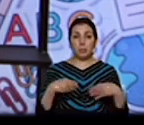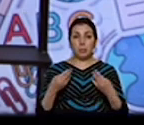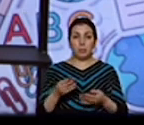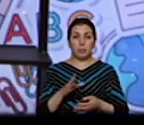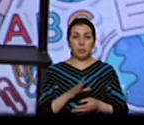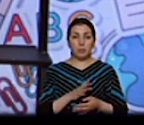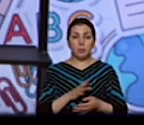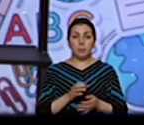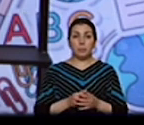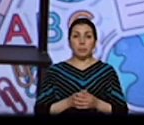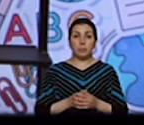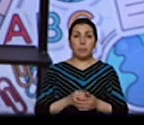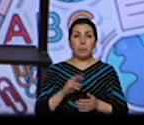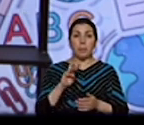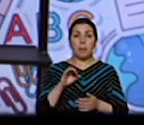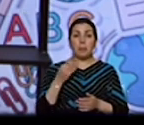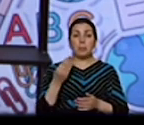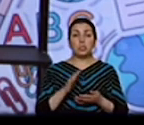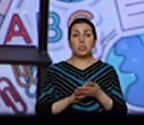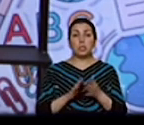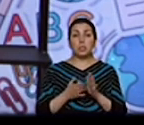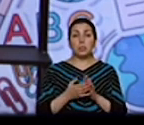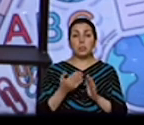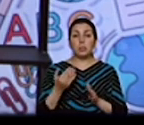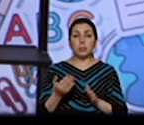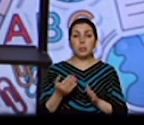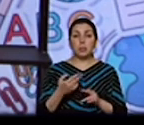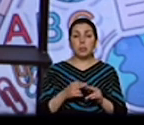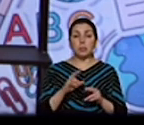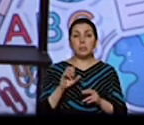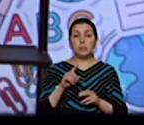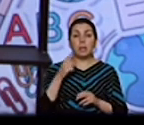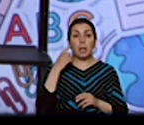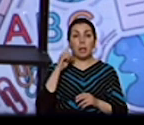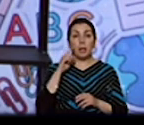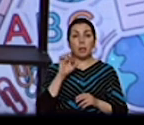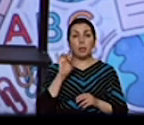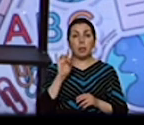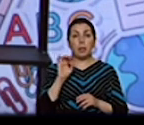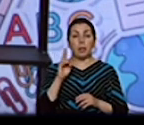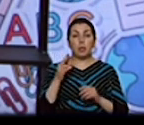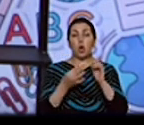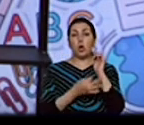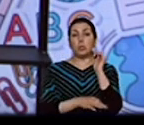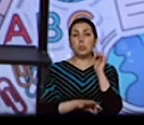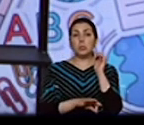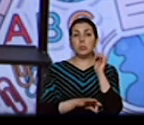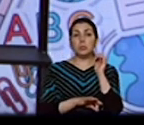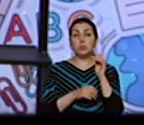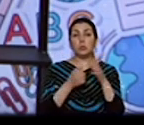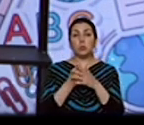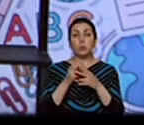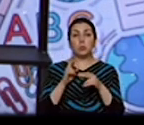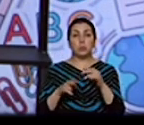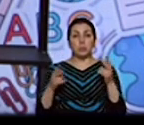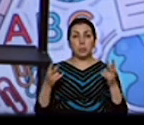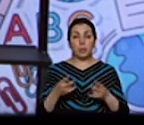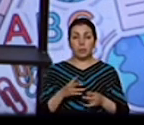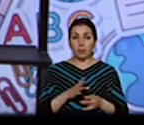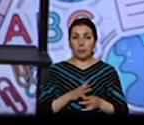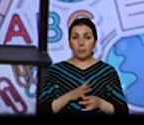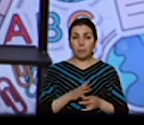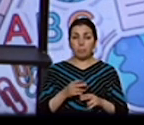edi. Mashq shartiga ko'ra siz ertakni oxirigacha yetkazishingiz kerak